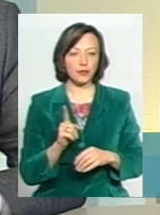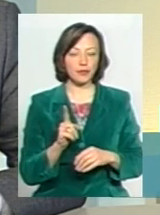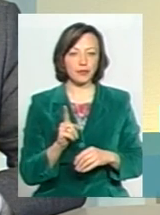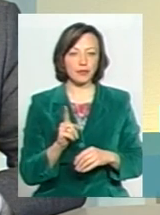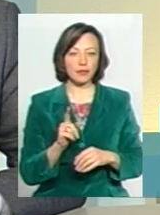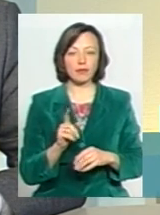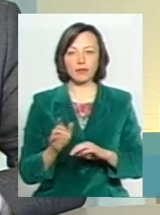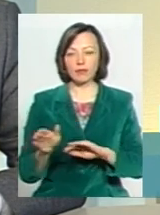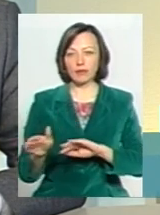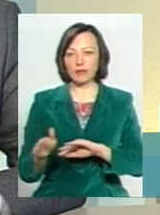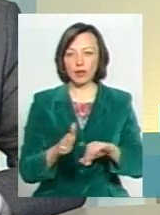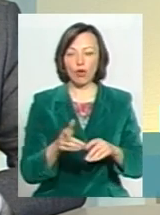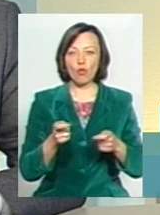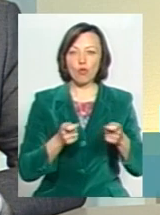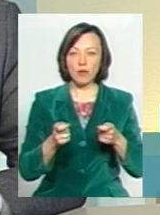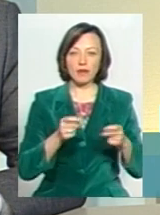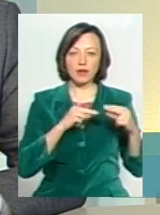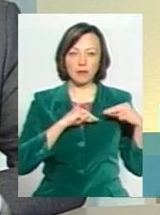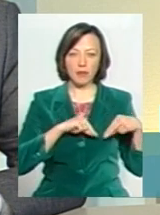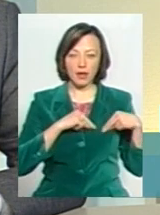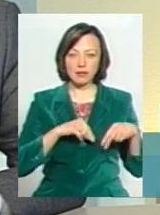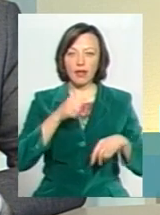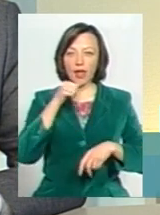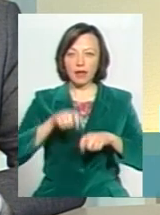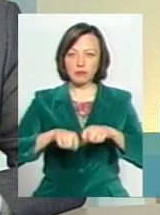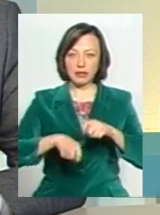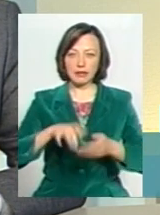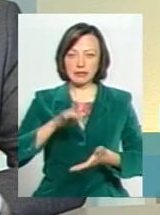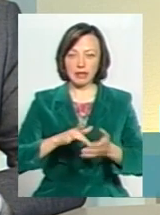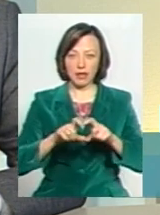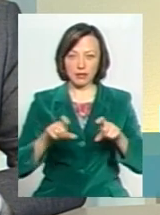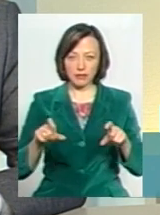управління праці, ідеш і експертний центр,